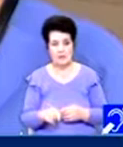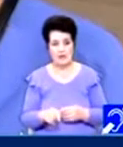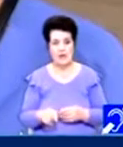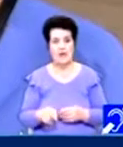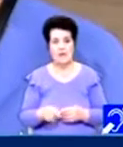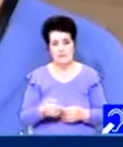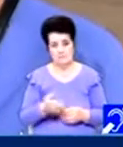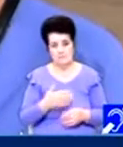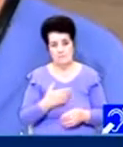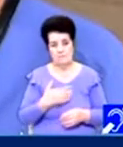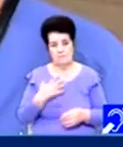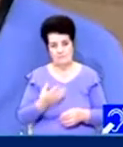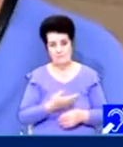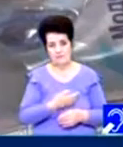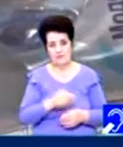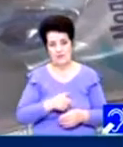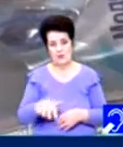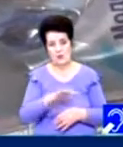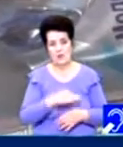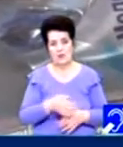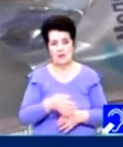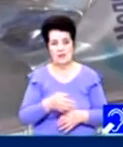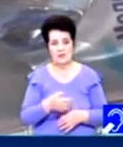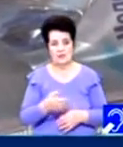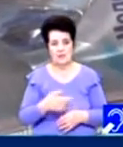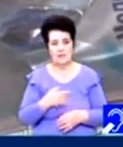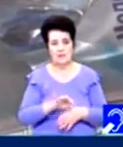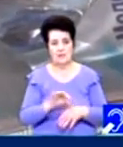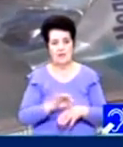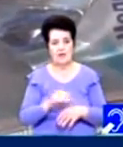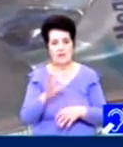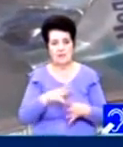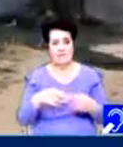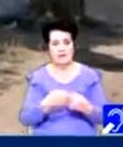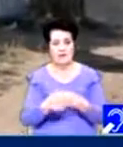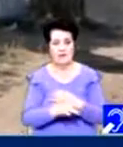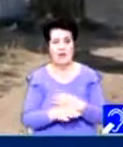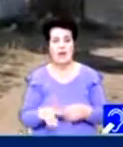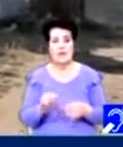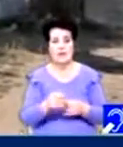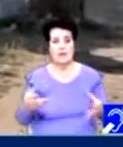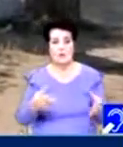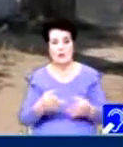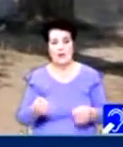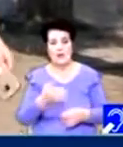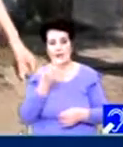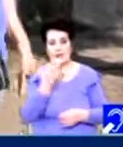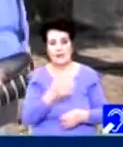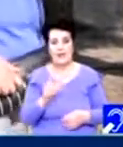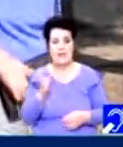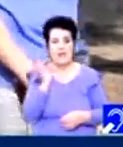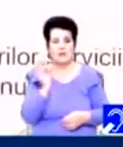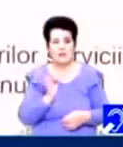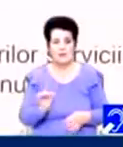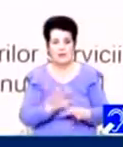familiile de la mine din localitate. Autoritățile locale și reprezentanții Agenției de Cooperare Internațională a Germaniei